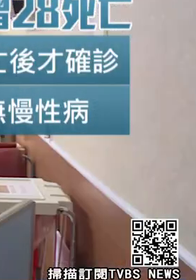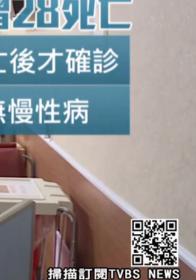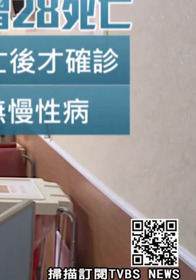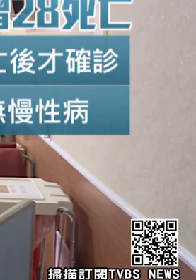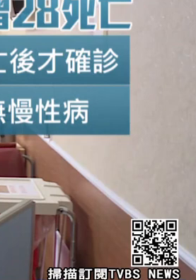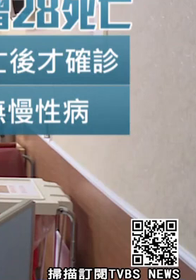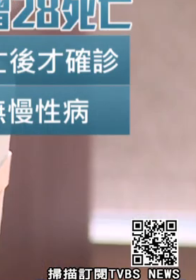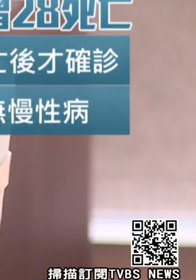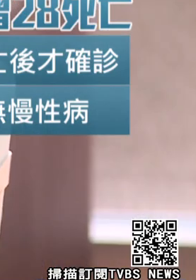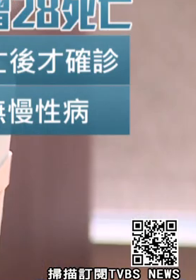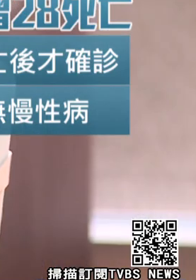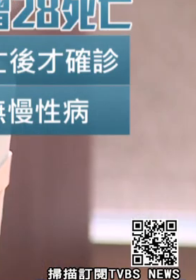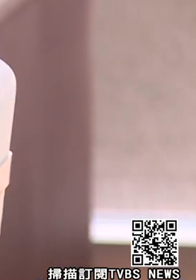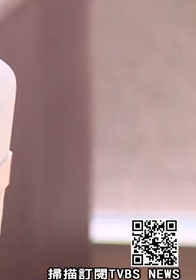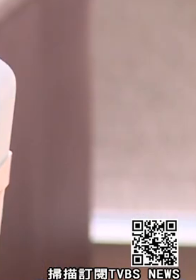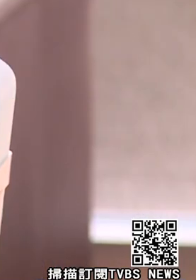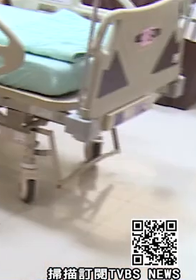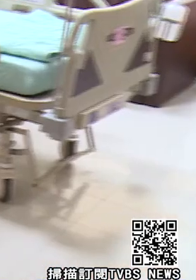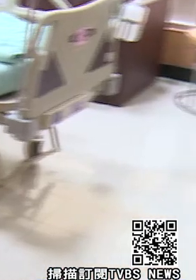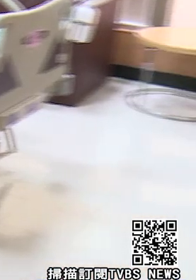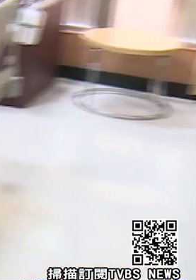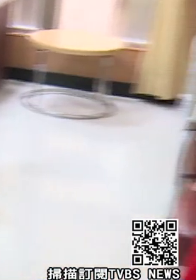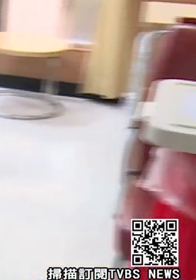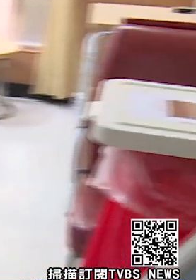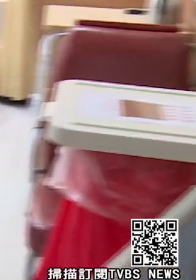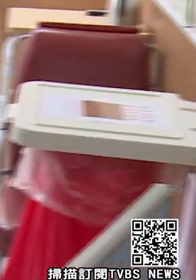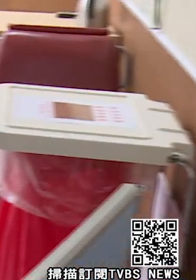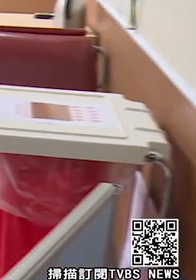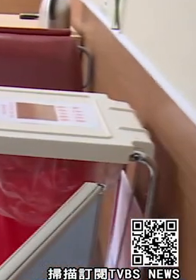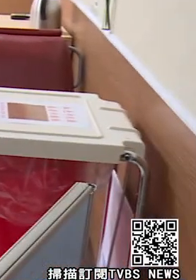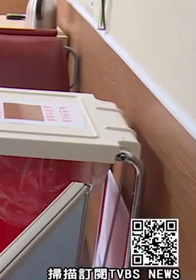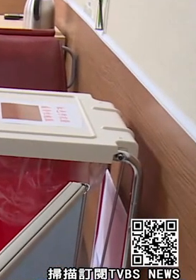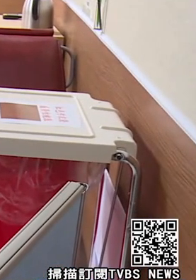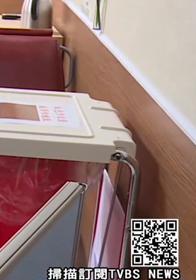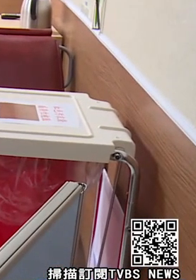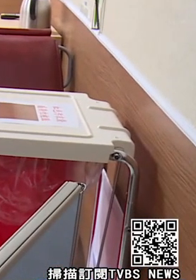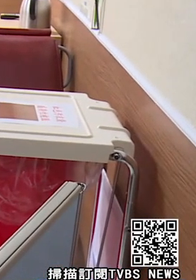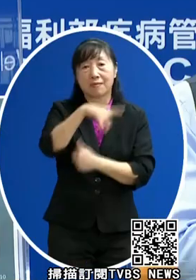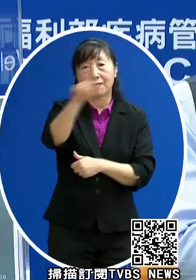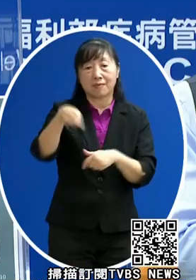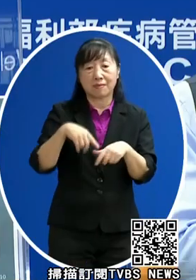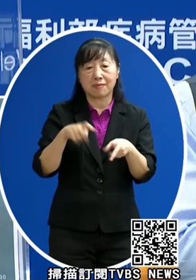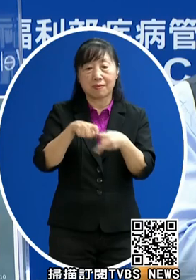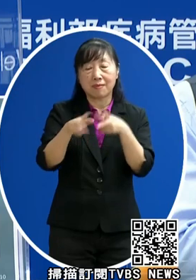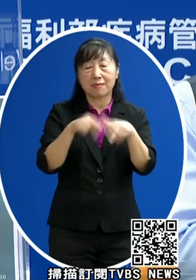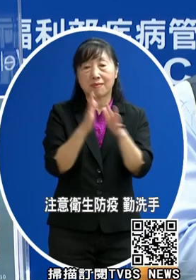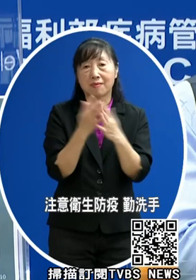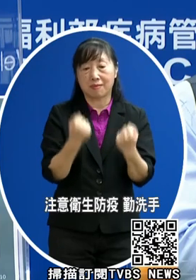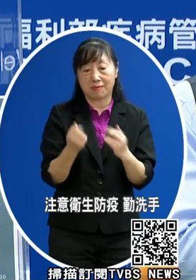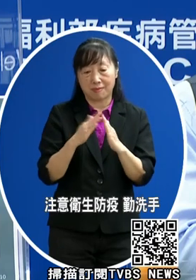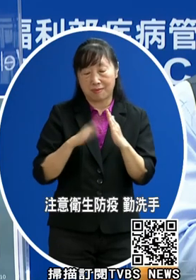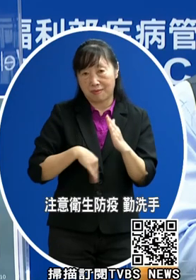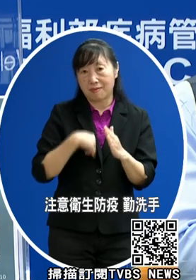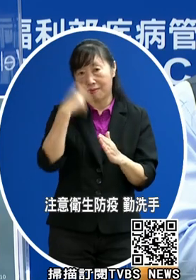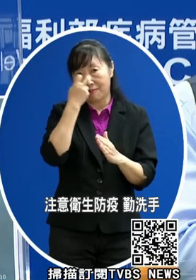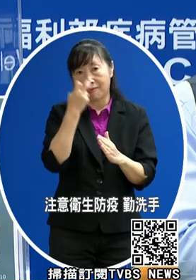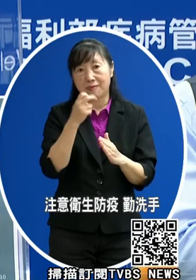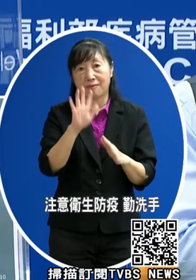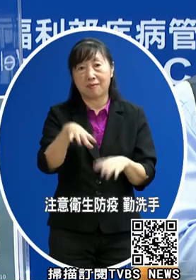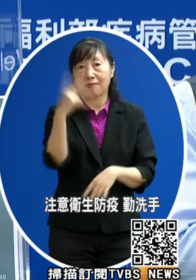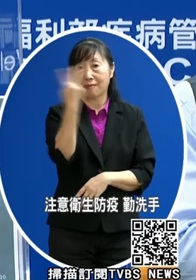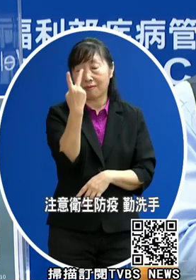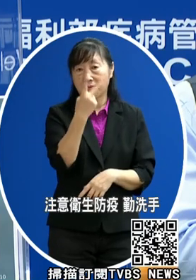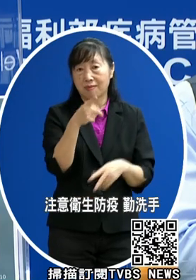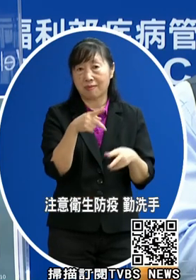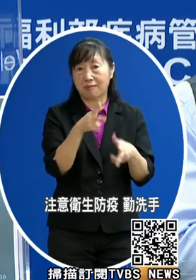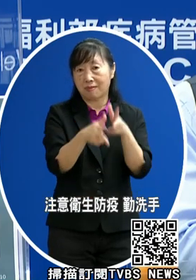才发现确诊。为了找出社区潜藏的确诊者，指挥中心祭出4大策略。 现在加快筛下行有2家厂